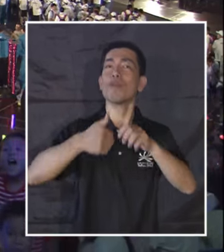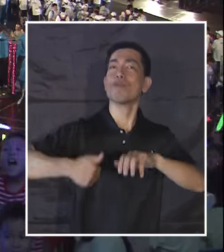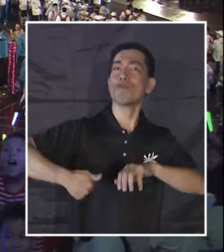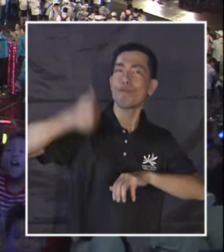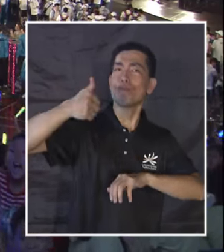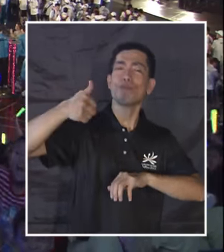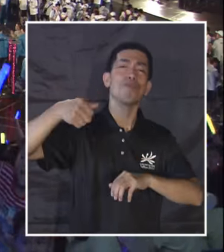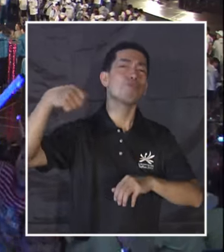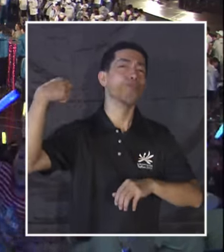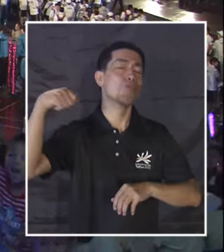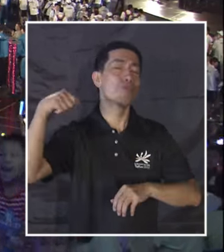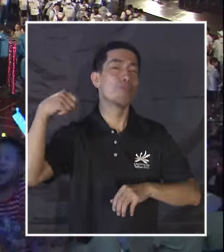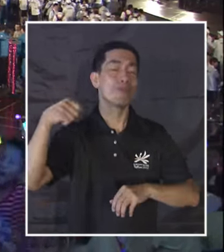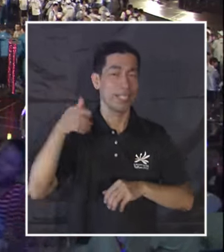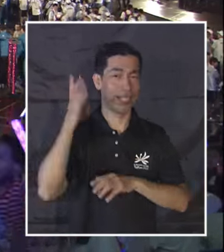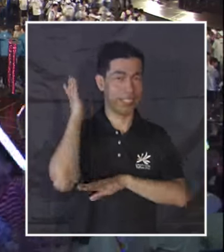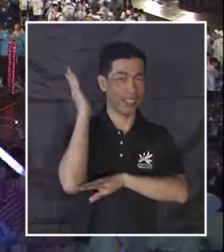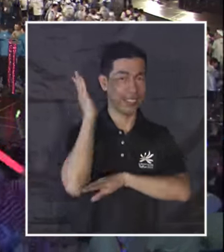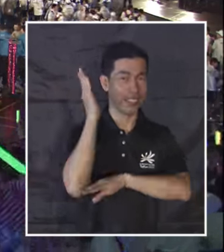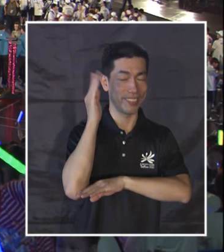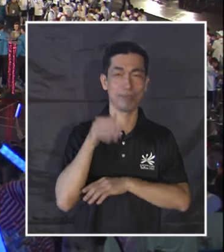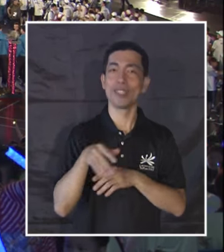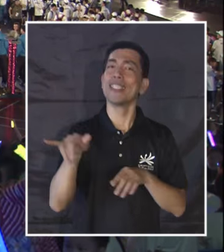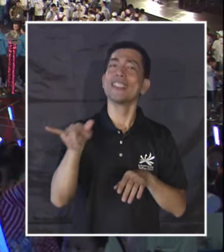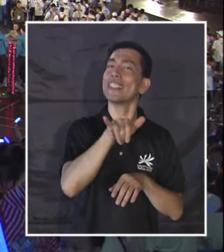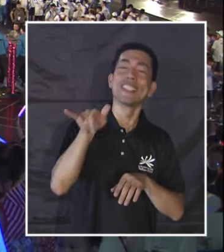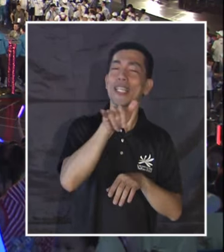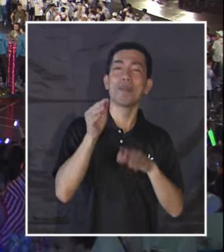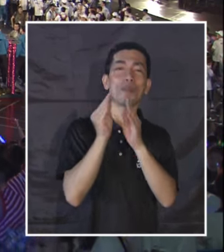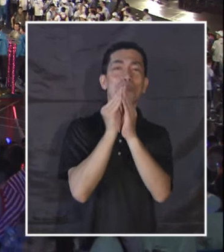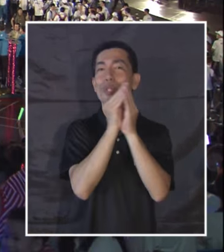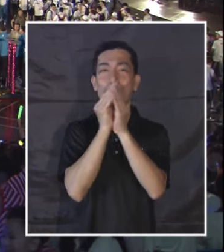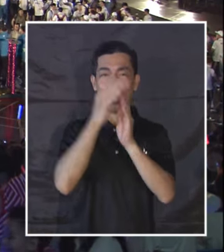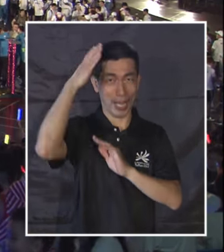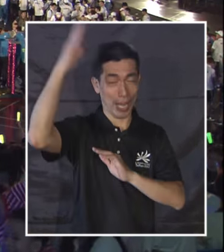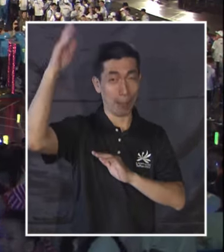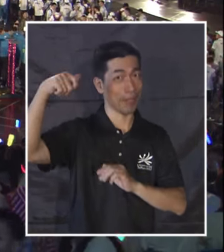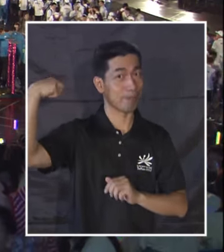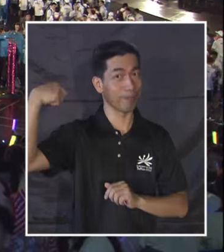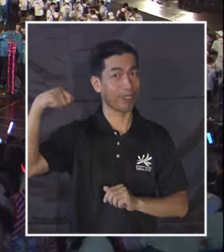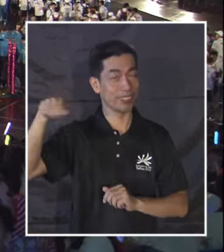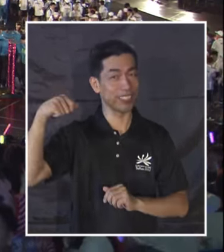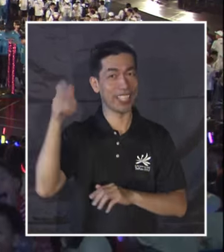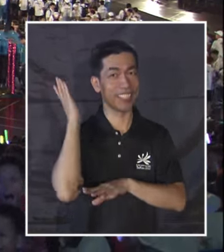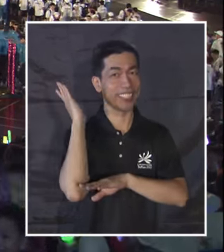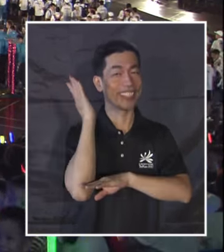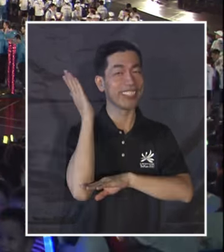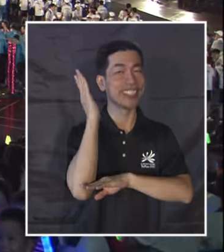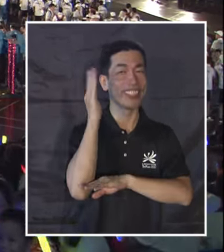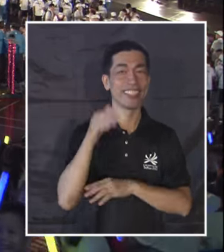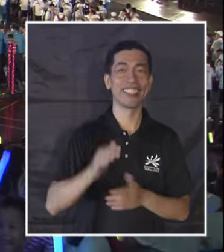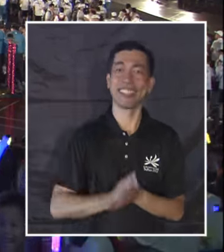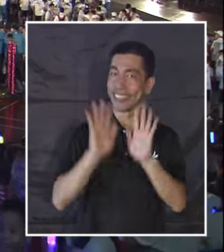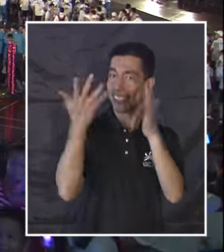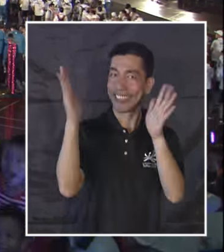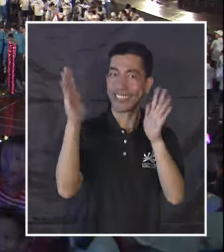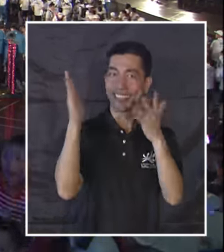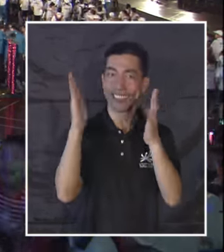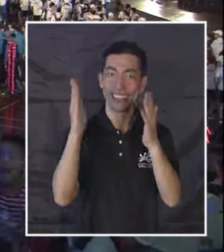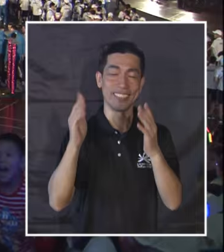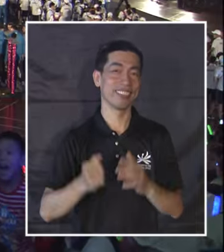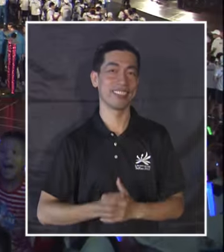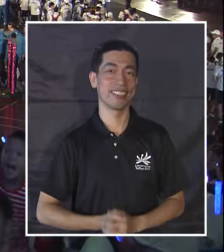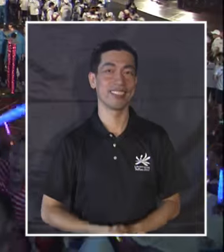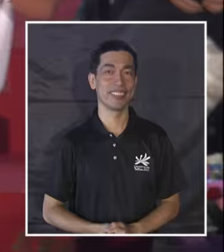请大会会长，也是桃园市长郑文灿郑市长来为我们说几句话。掌声欢迎市长。 我们